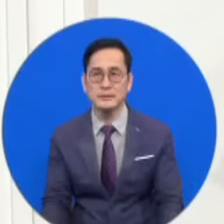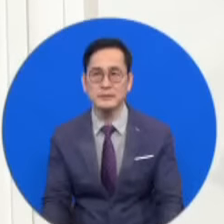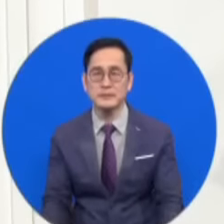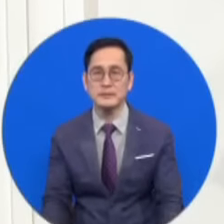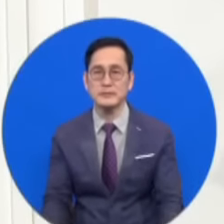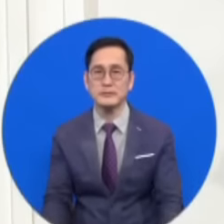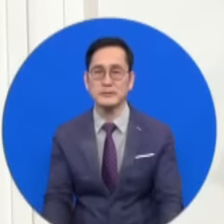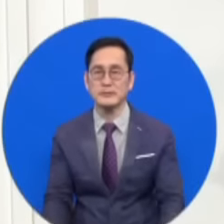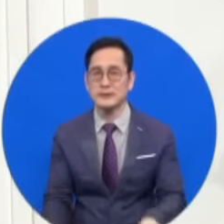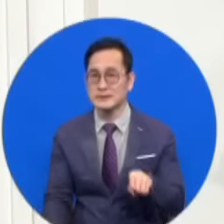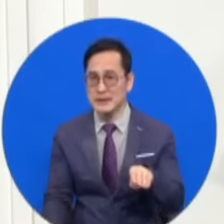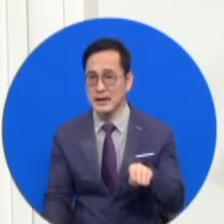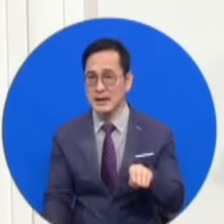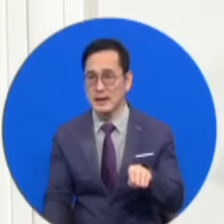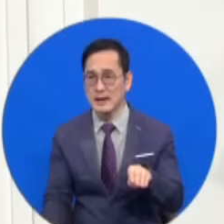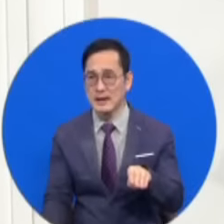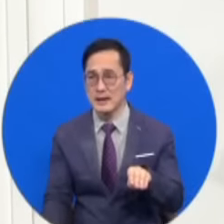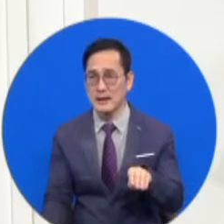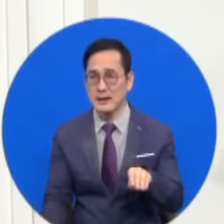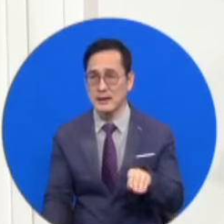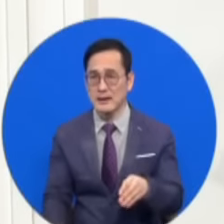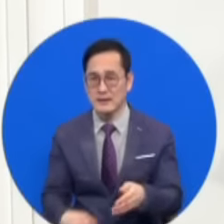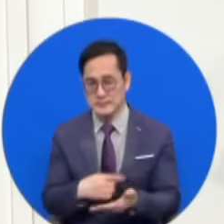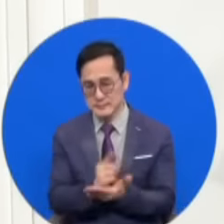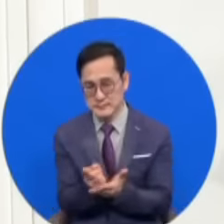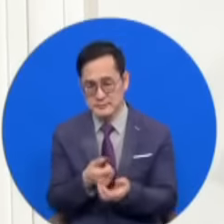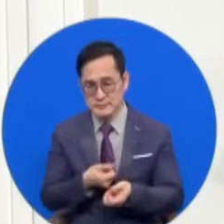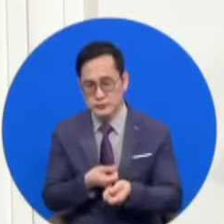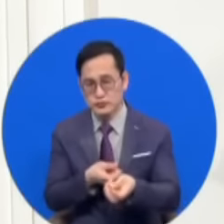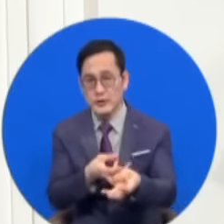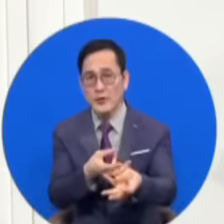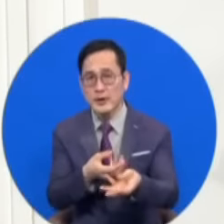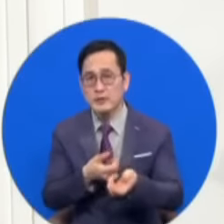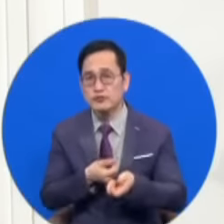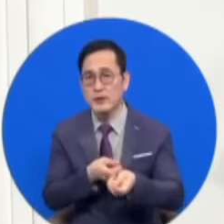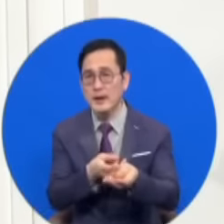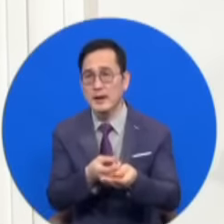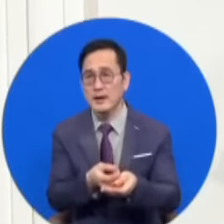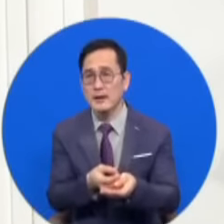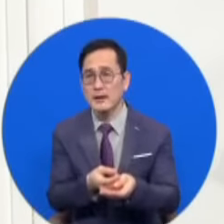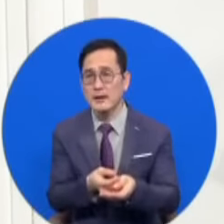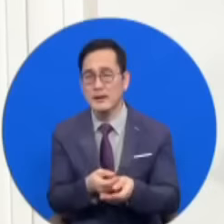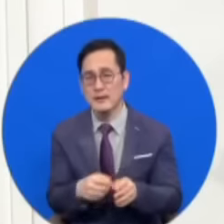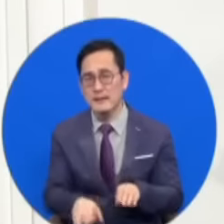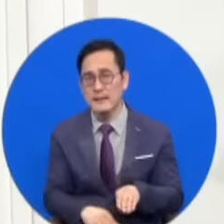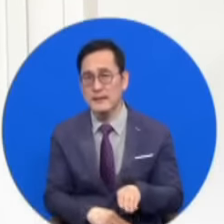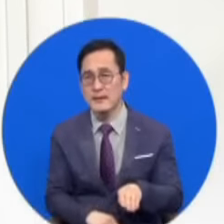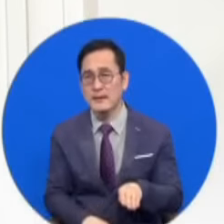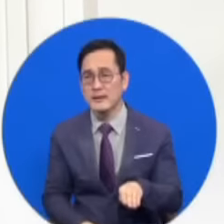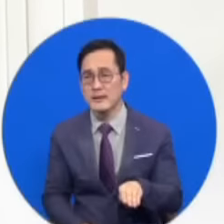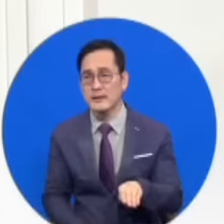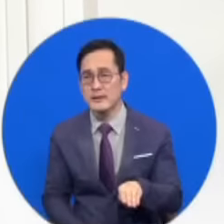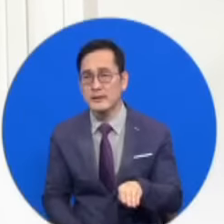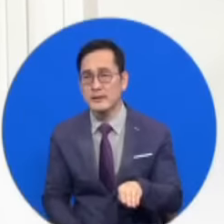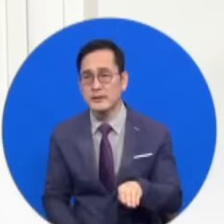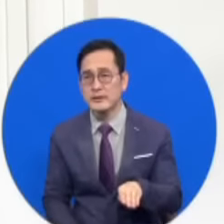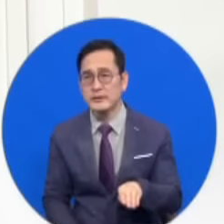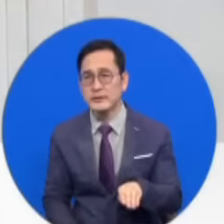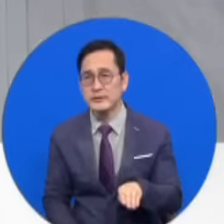가해 차량의 주행 거리가 사실은 꽤 긴 것 같아요. 예. 그러니까 이제 급발진하는 게 뭔가 계속 이야기도 나왔지만